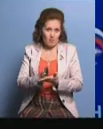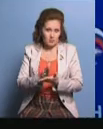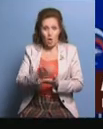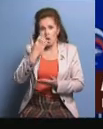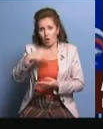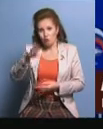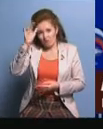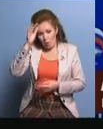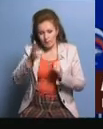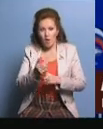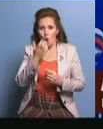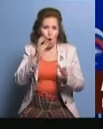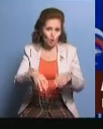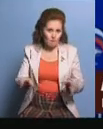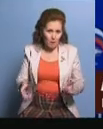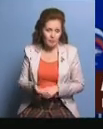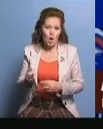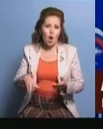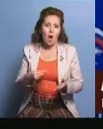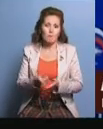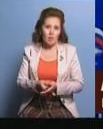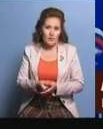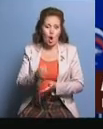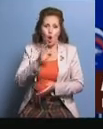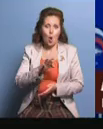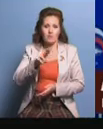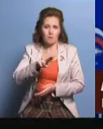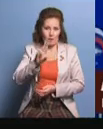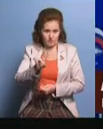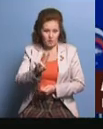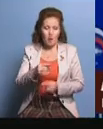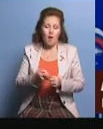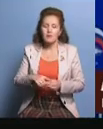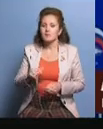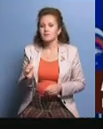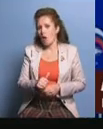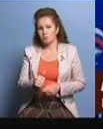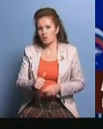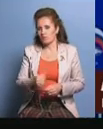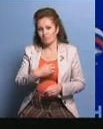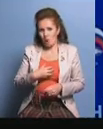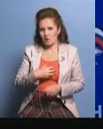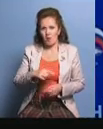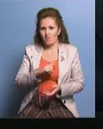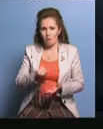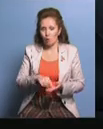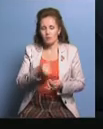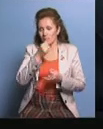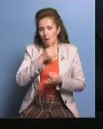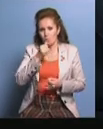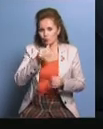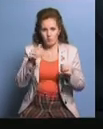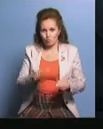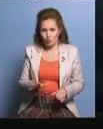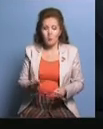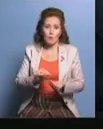вода, отопление и оплата ОДН. Вот это самые больные вопросы, которые мы уже несколько лет не можем решить. Проблемы